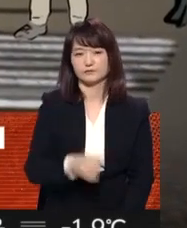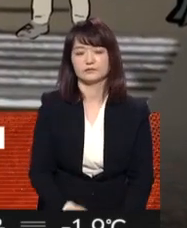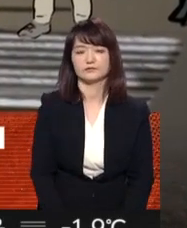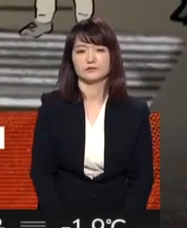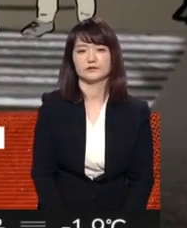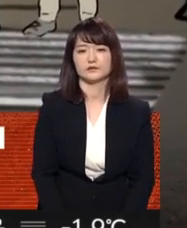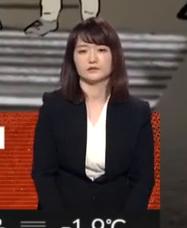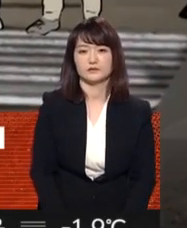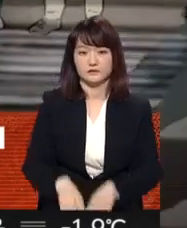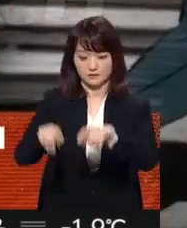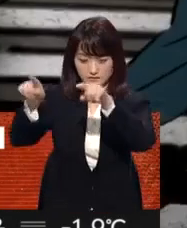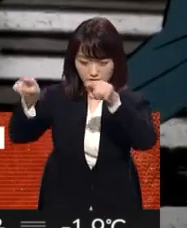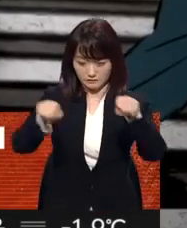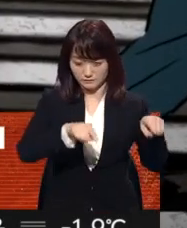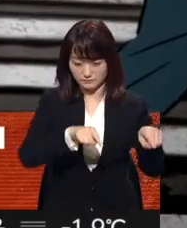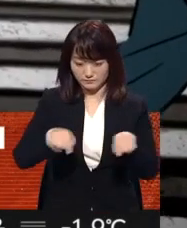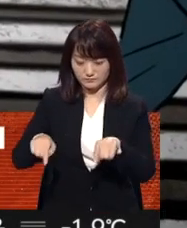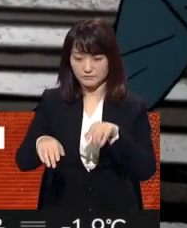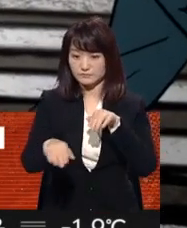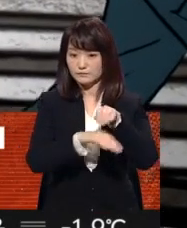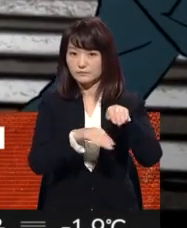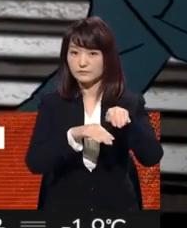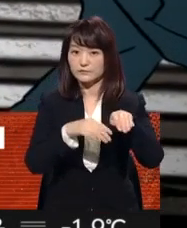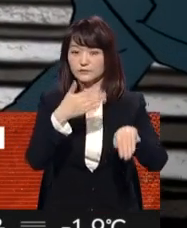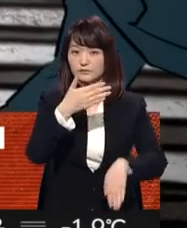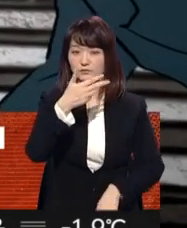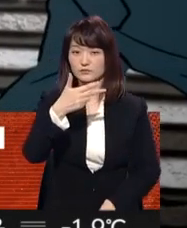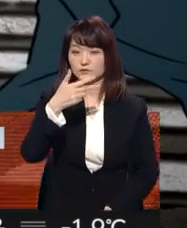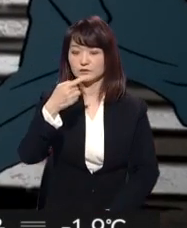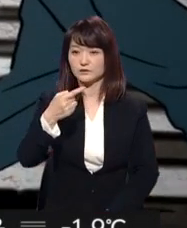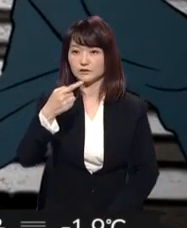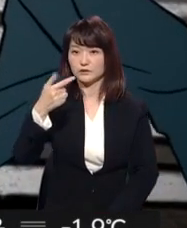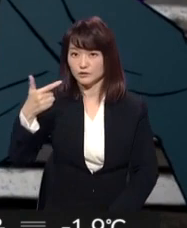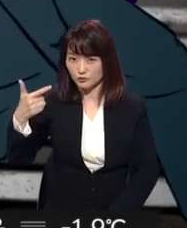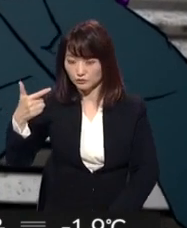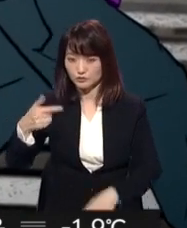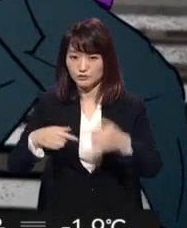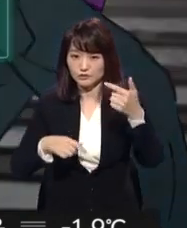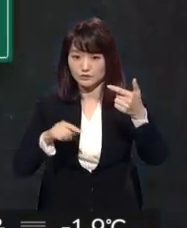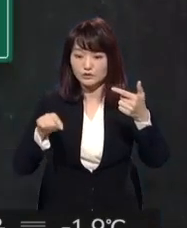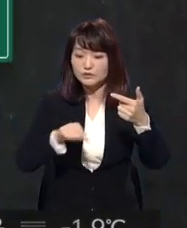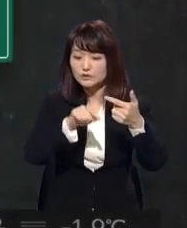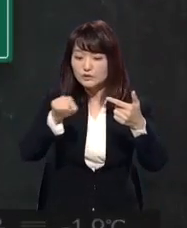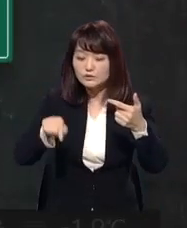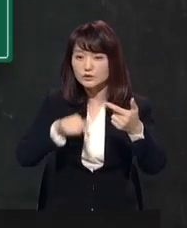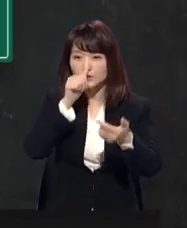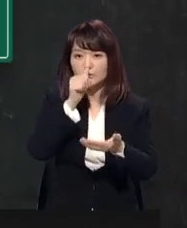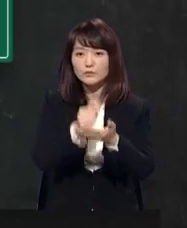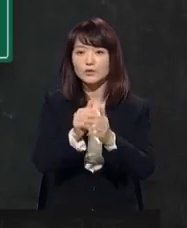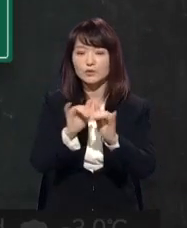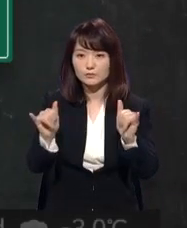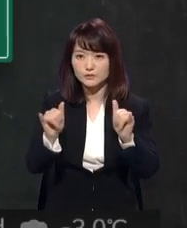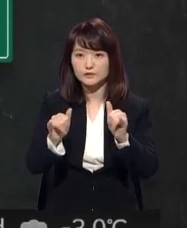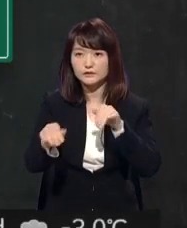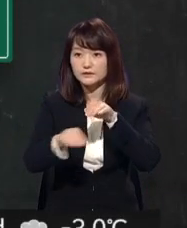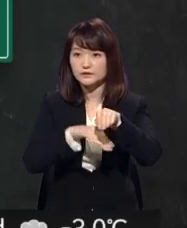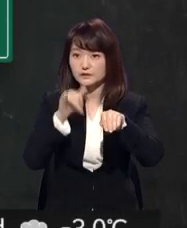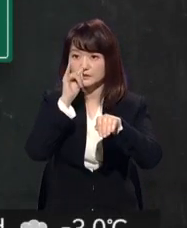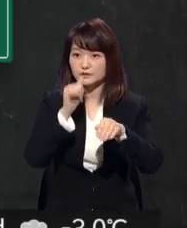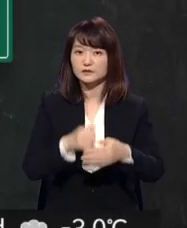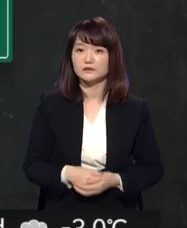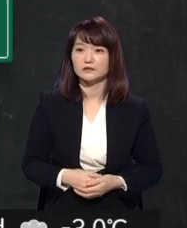총 그러면은 전국에 있는 9716 6 7대 차량 중에 범인 차가 있다는 거 아닙니까 그런데이